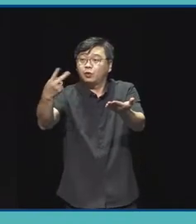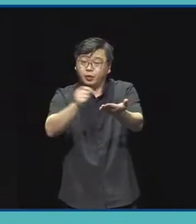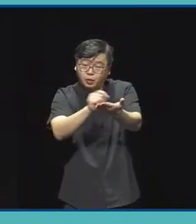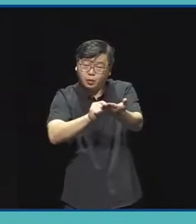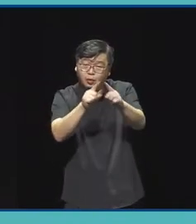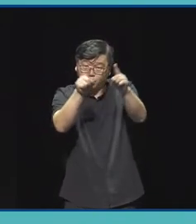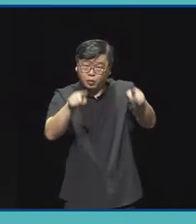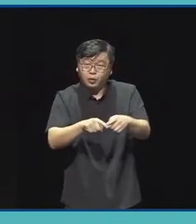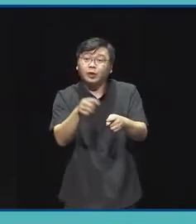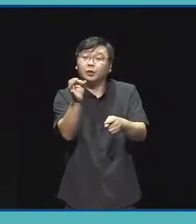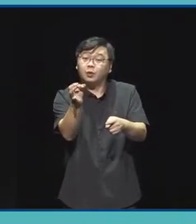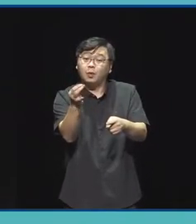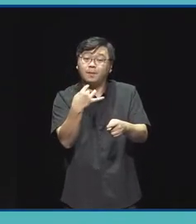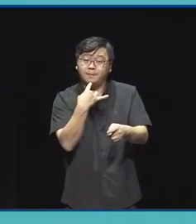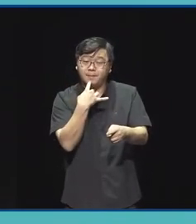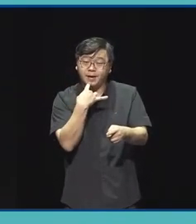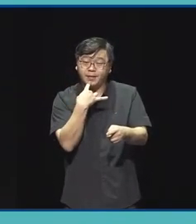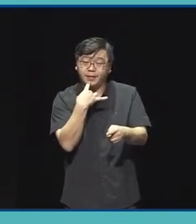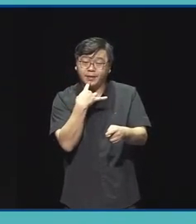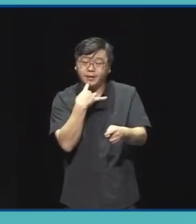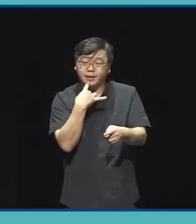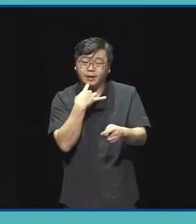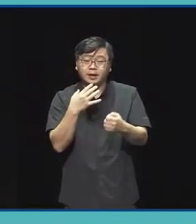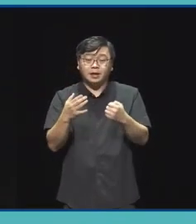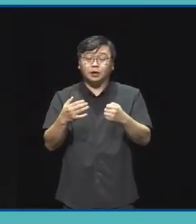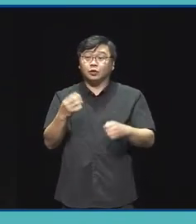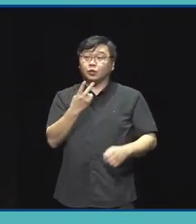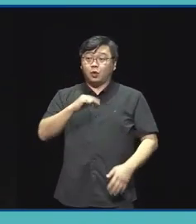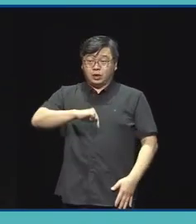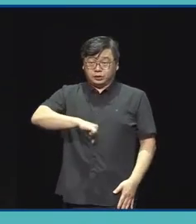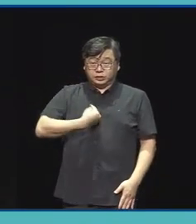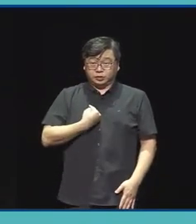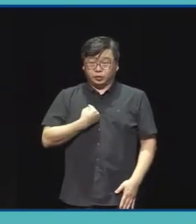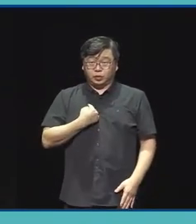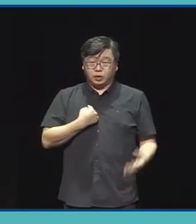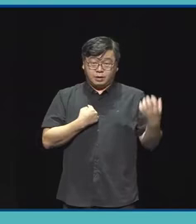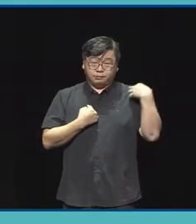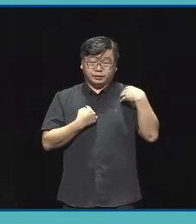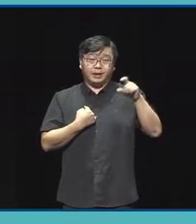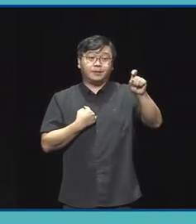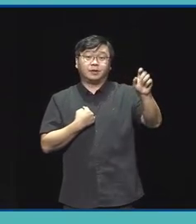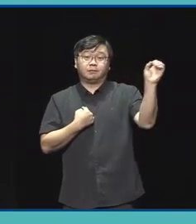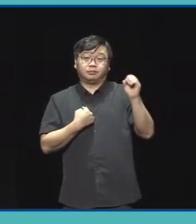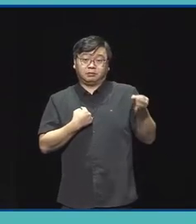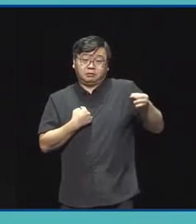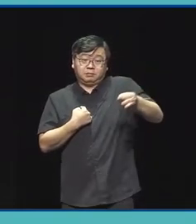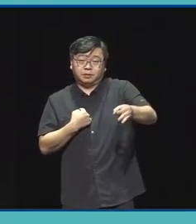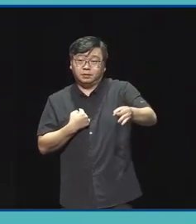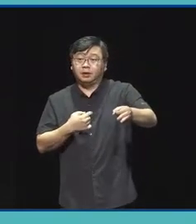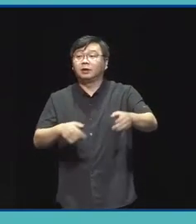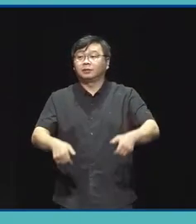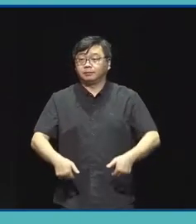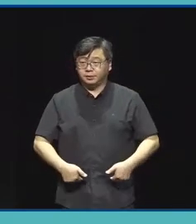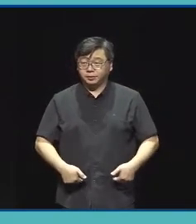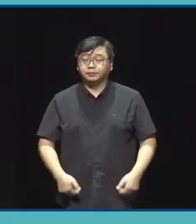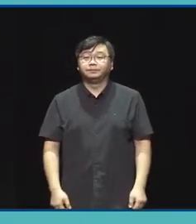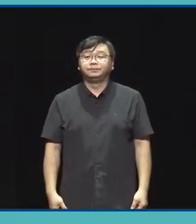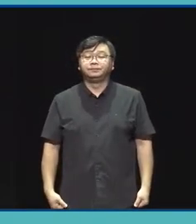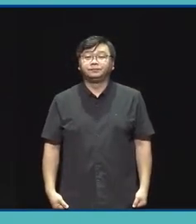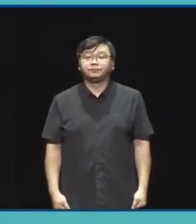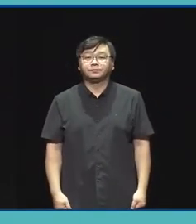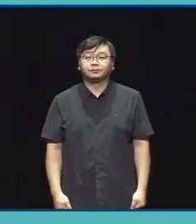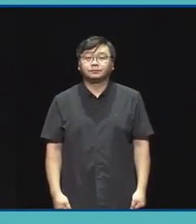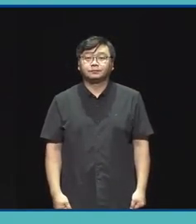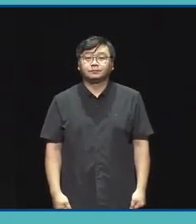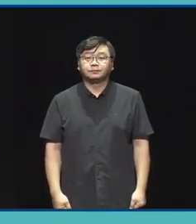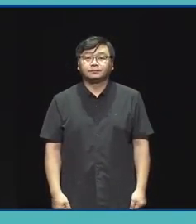그다음에 올해는 총 소요액의 10% 이상의 자부담이 필수 편성이 된다 하는 점도 확인해